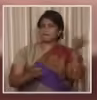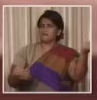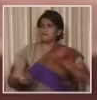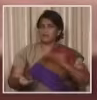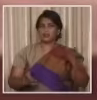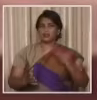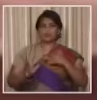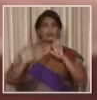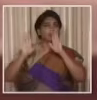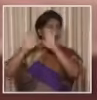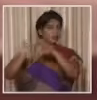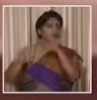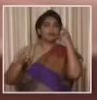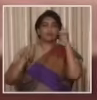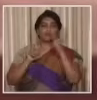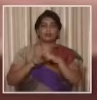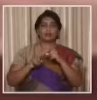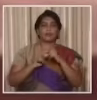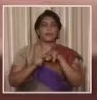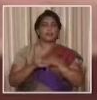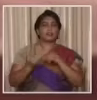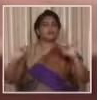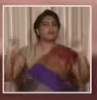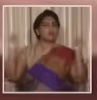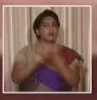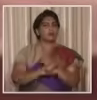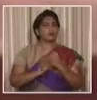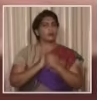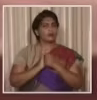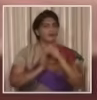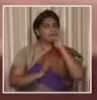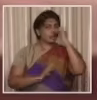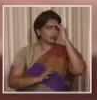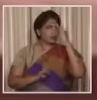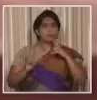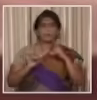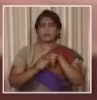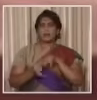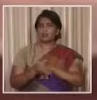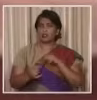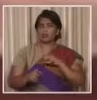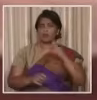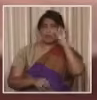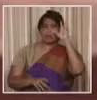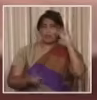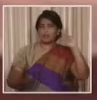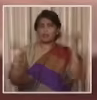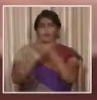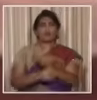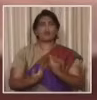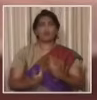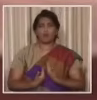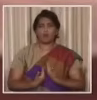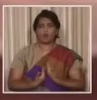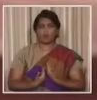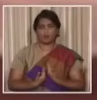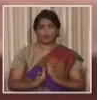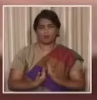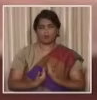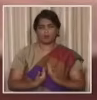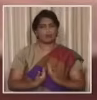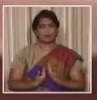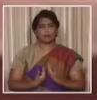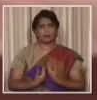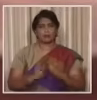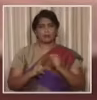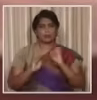Ara notis seka kalopunisa mama prale maru kara kela garu katana ketumani api tehe ma prale lame ude hawa sa maru kara napi kauta garu katana ketumani api tehe